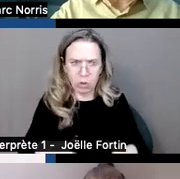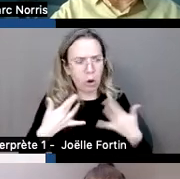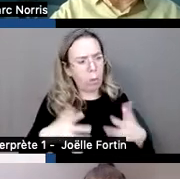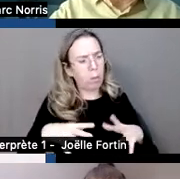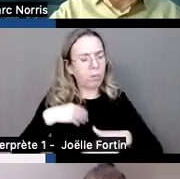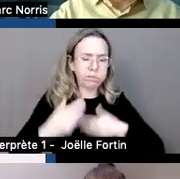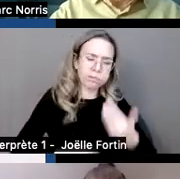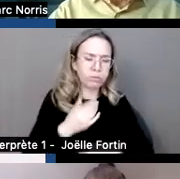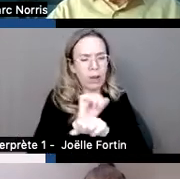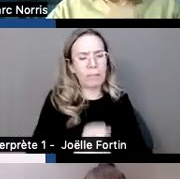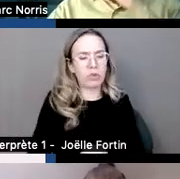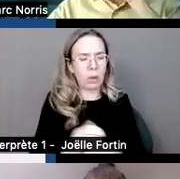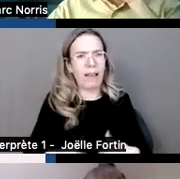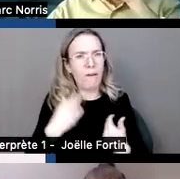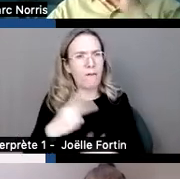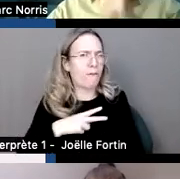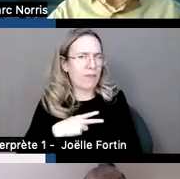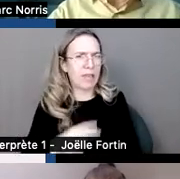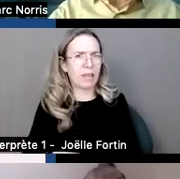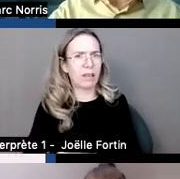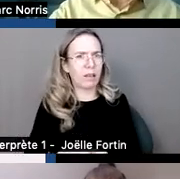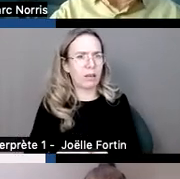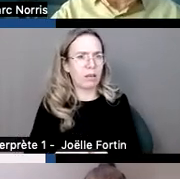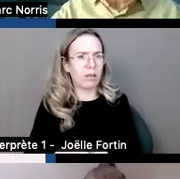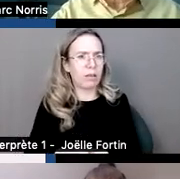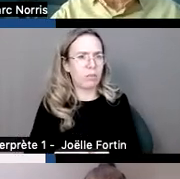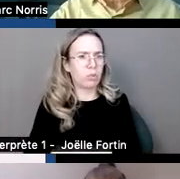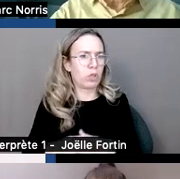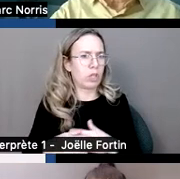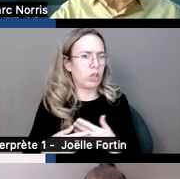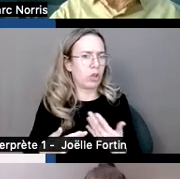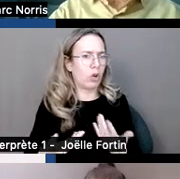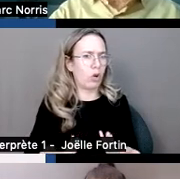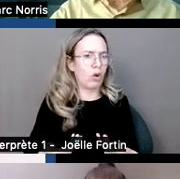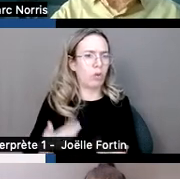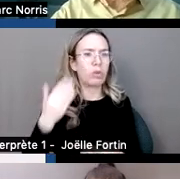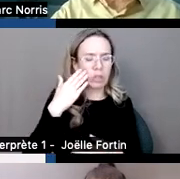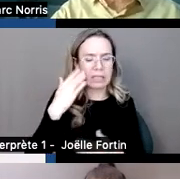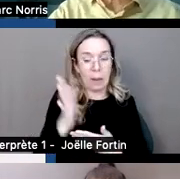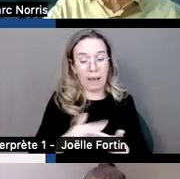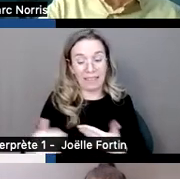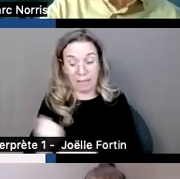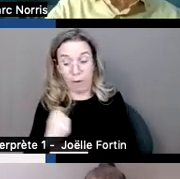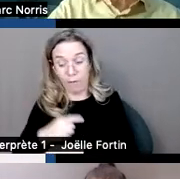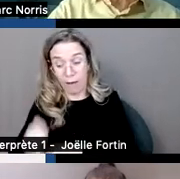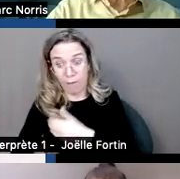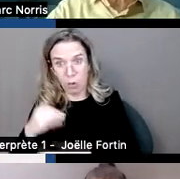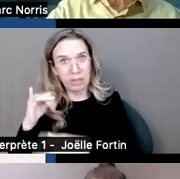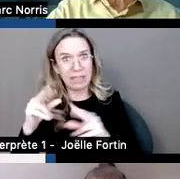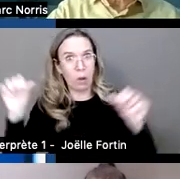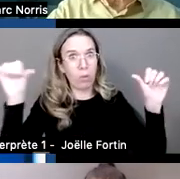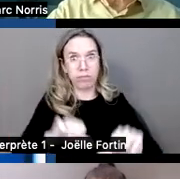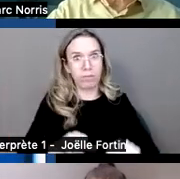avec, elles font partie de notre vie en fait. Et donc je sais qu'il y a des choses qu'il faut que je fasse, sinon je vais être perdue.